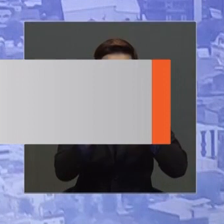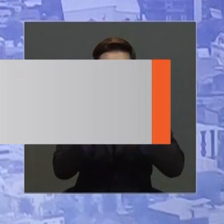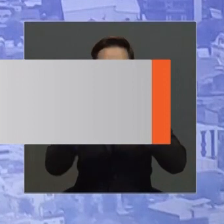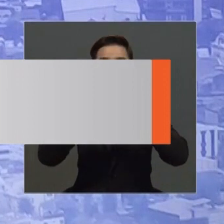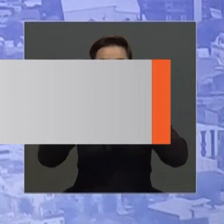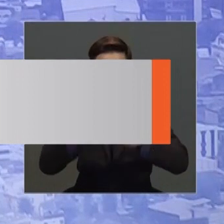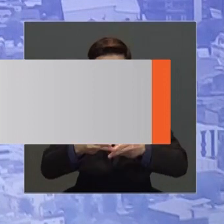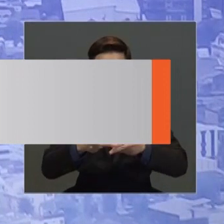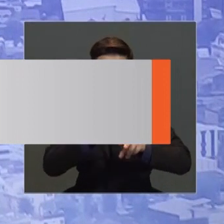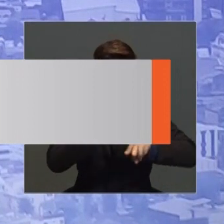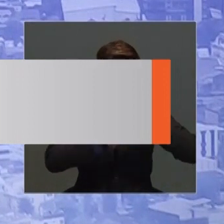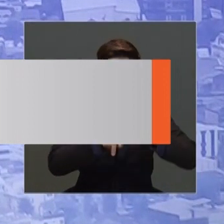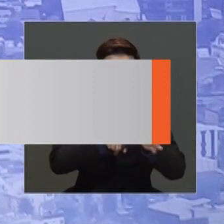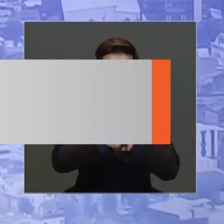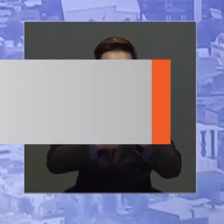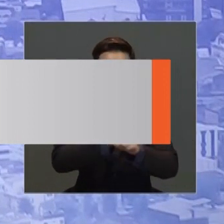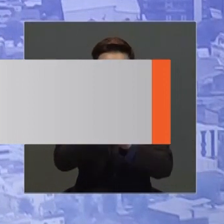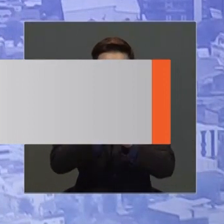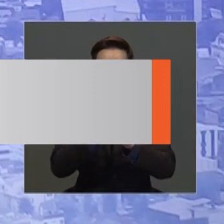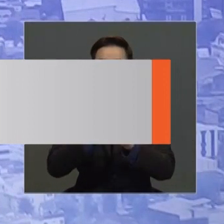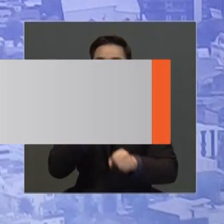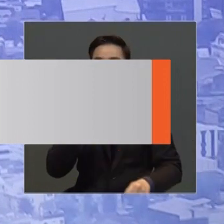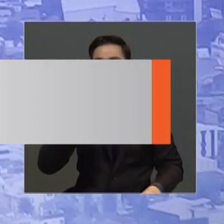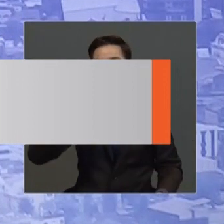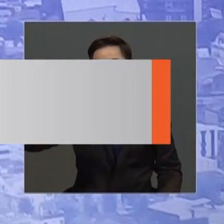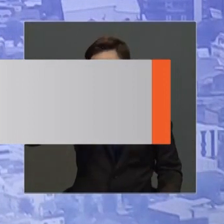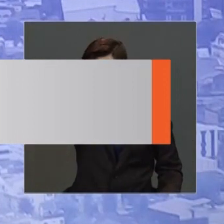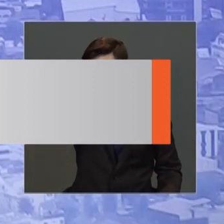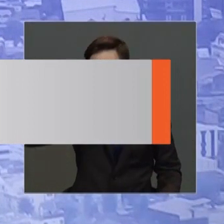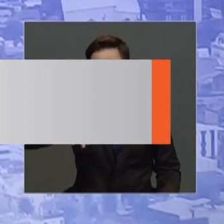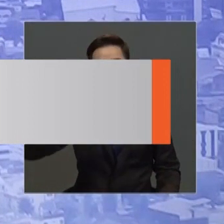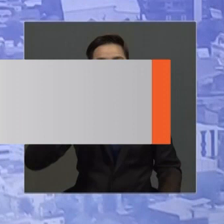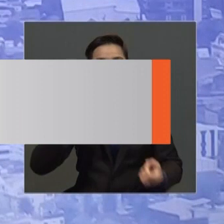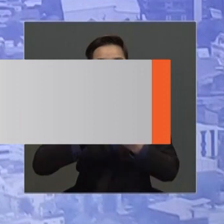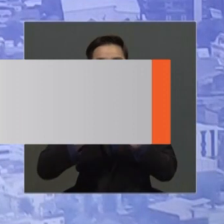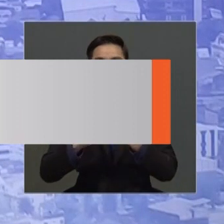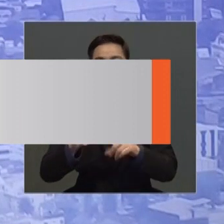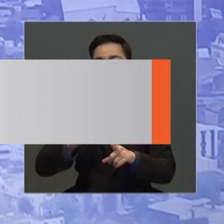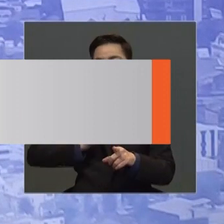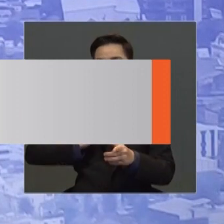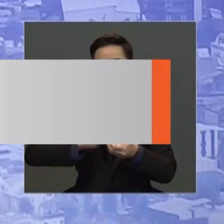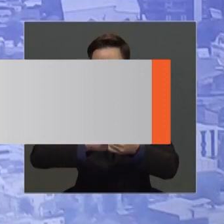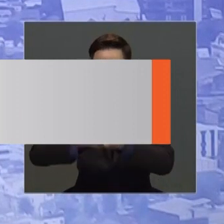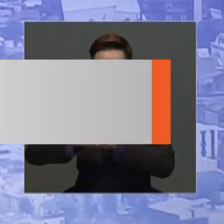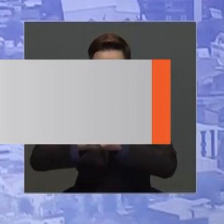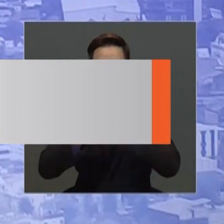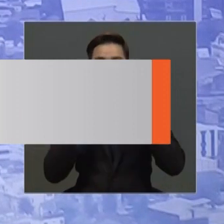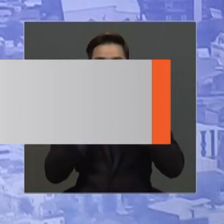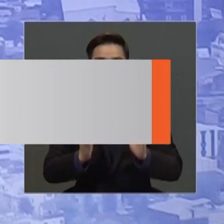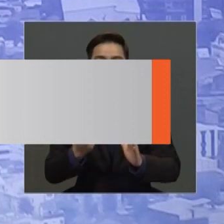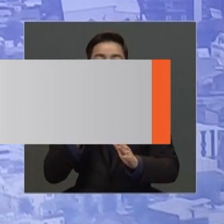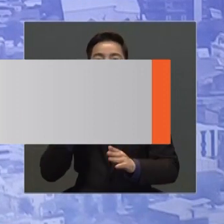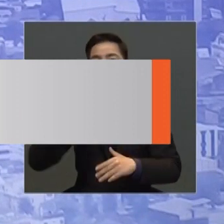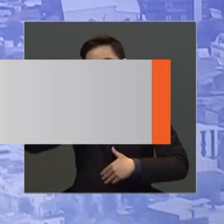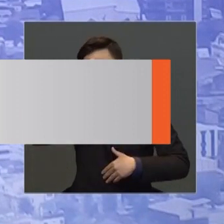ะกิจการตรวจหาเชื้อเชิงรุกกรมควบคุมโรคนะคะโดยได้รับความร่วมมือจากบุคลากรของกร